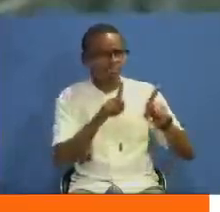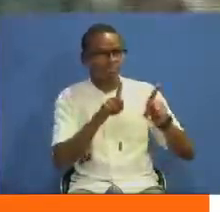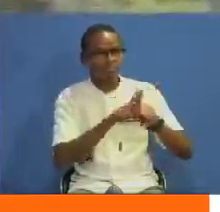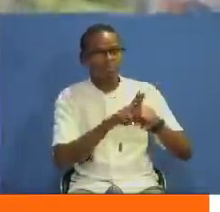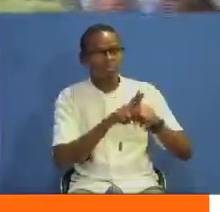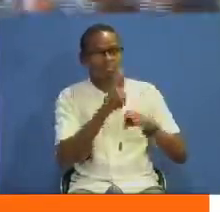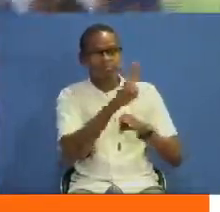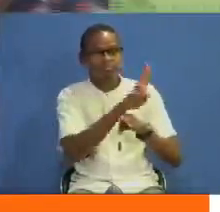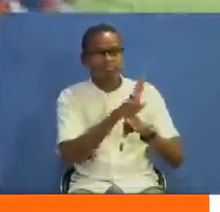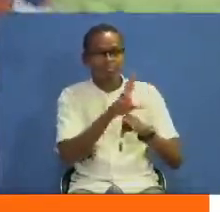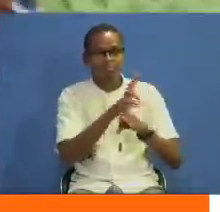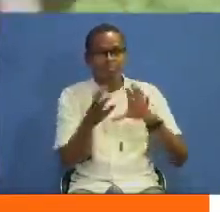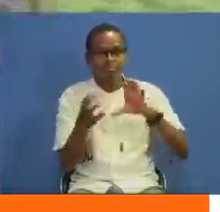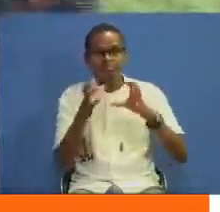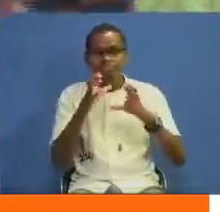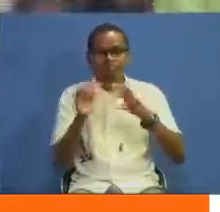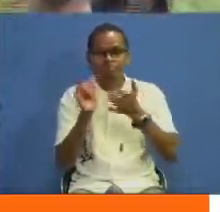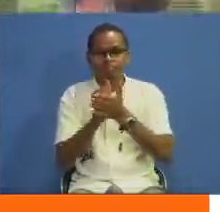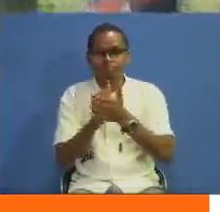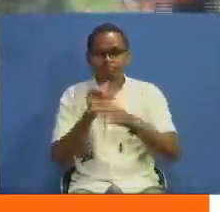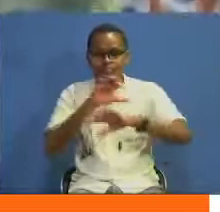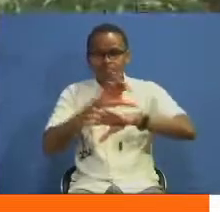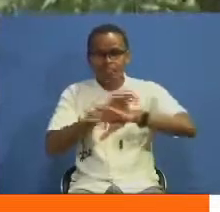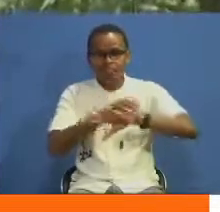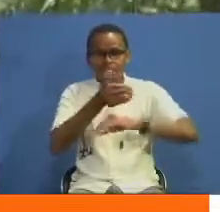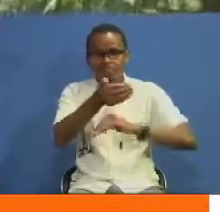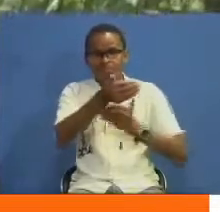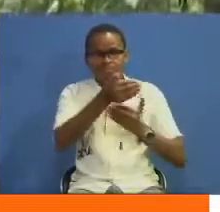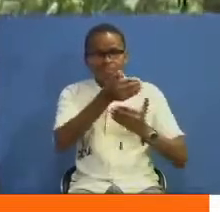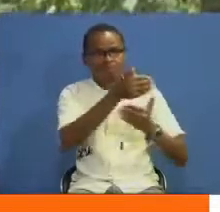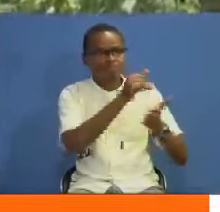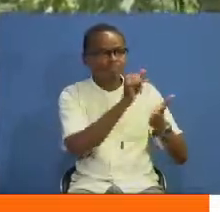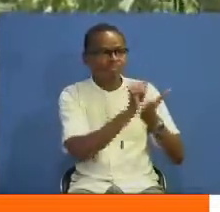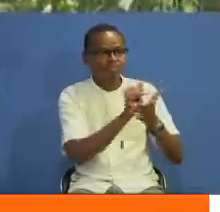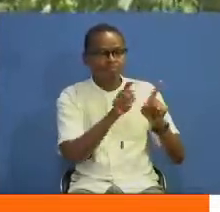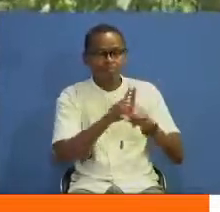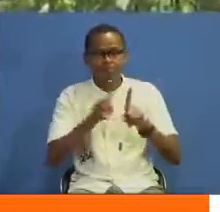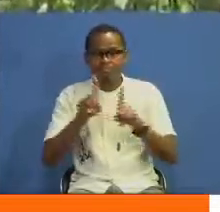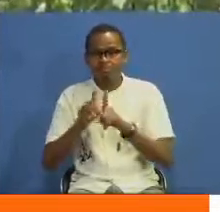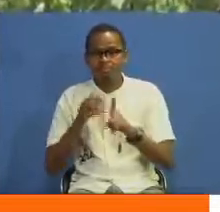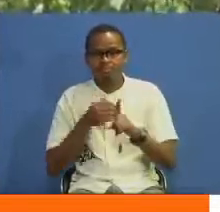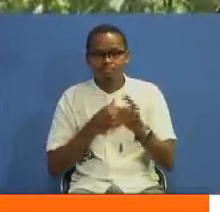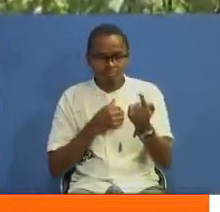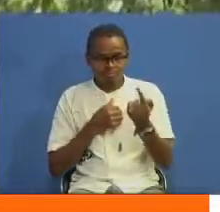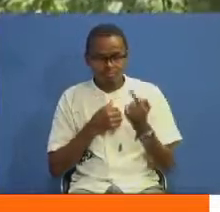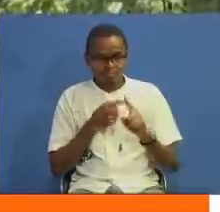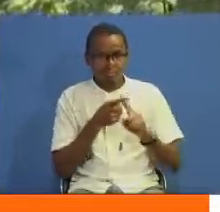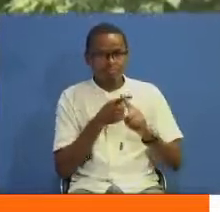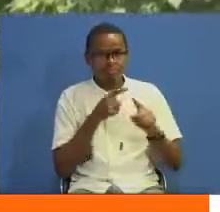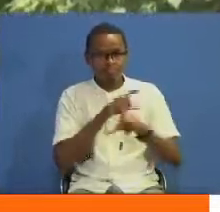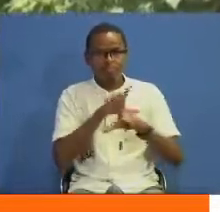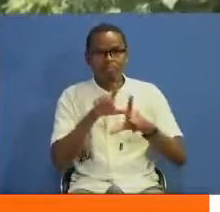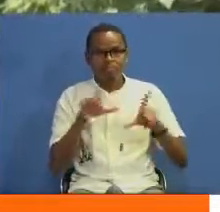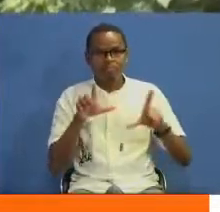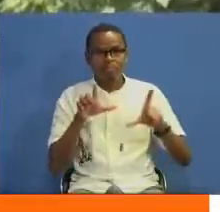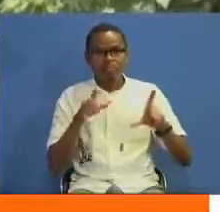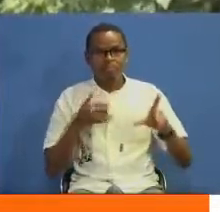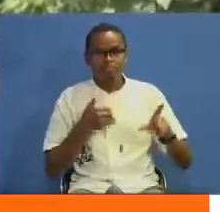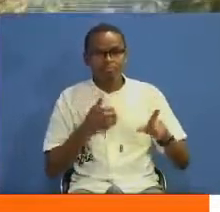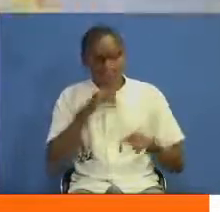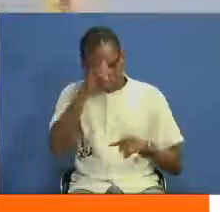kwa kutumia kemikali na hivyo kuwavutia wateja wengi ambao bidhaa hizo zimetokea kwenye mashamba ya wanawake wa